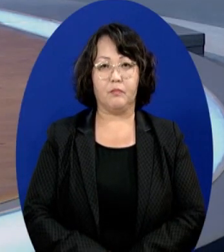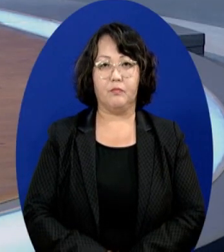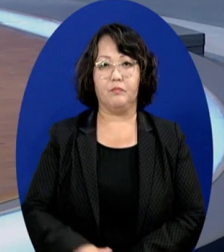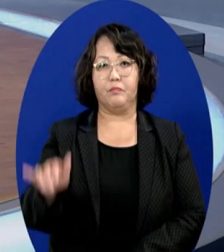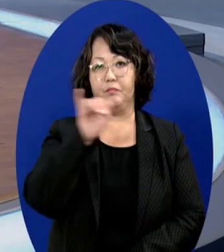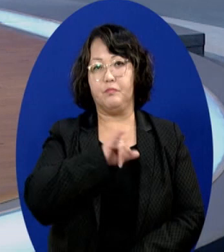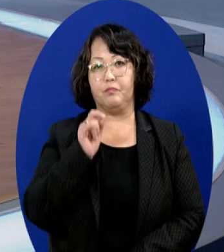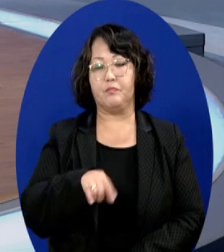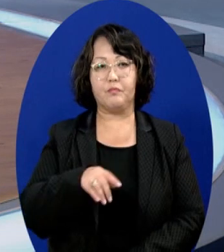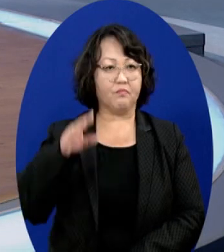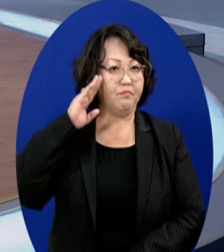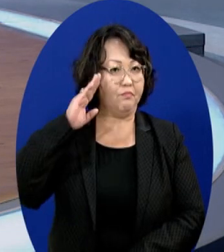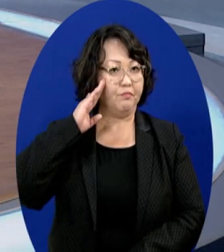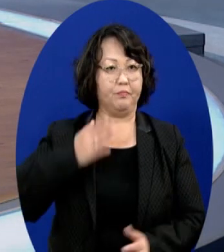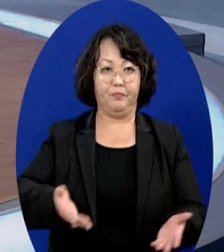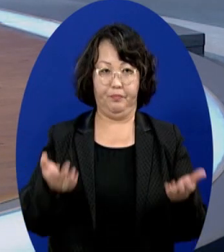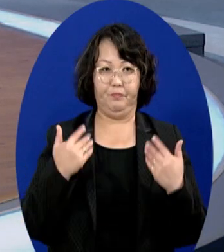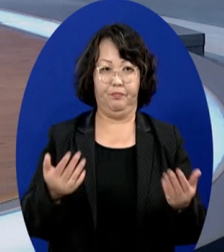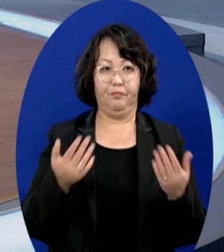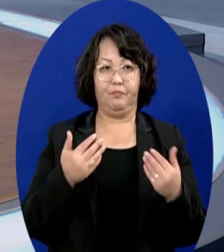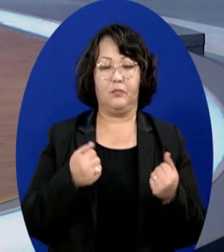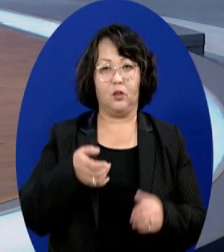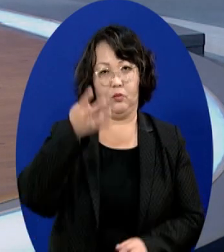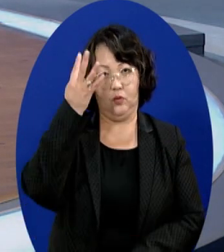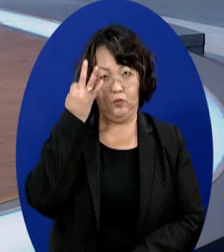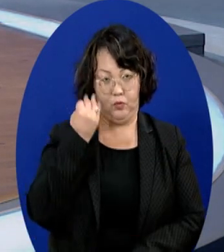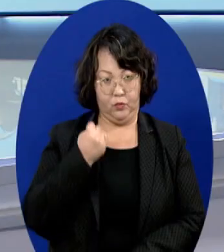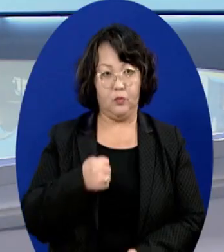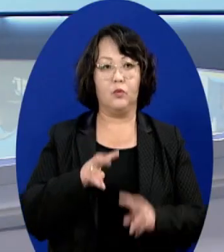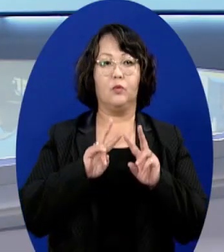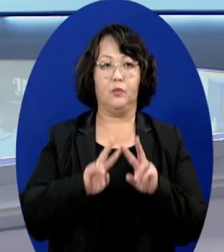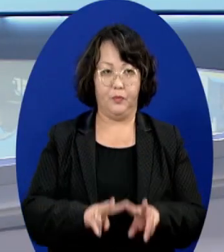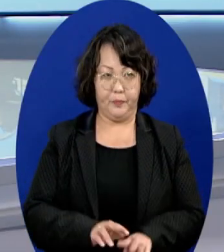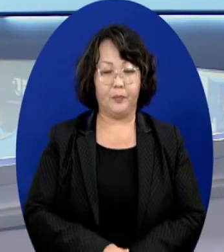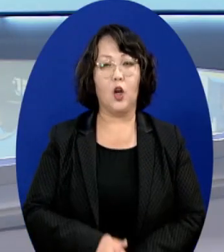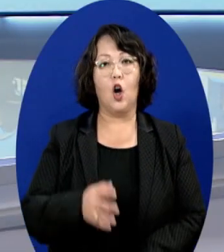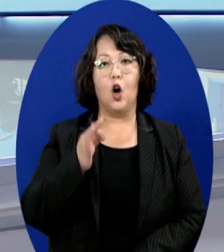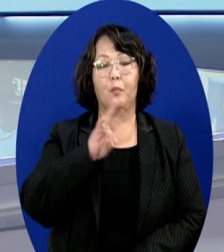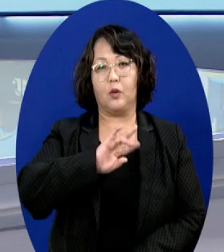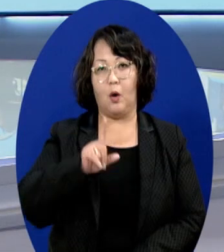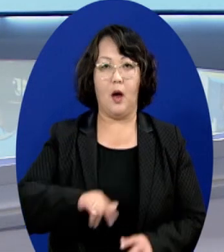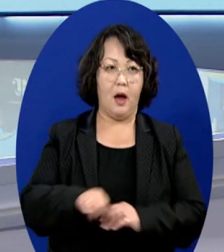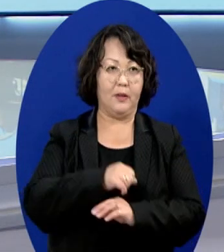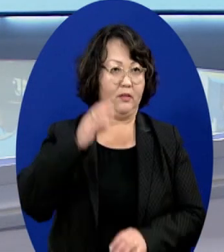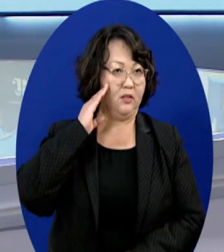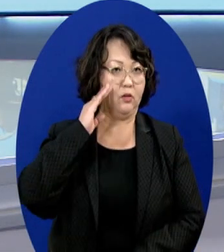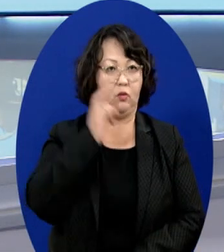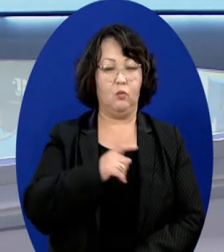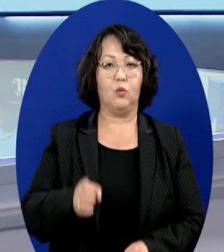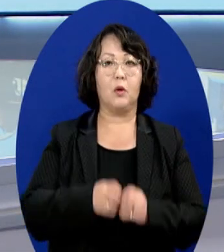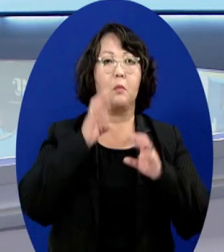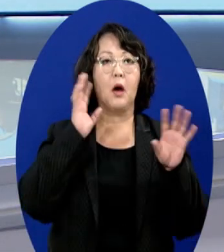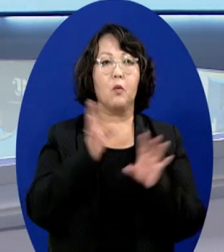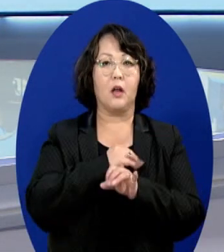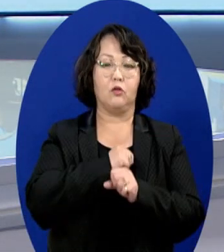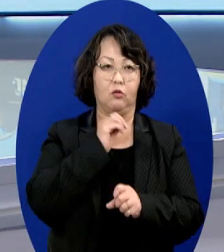Улс орон даяар цэрэг татлага эхэллээ. Цэрэг татлага 4 өдөр үргэлжилнэ. Өмнө нь говьд цэргийн албаагчид бүтээн байгуулалтын ажилд